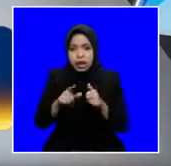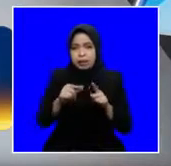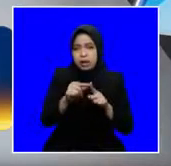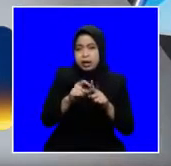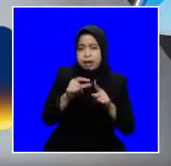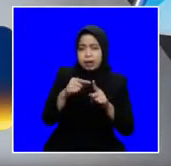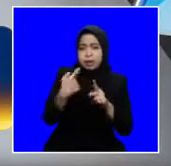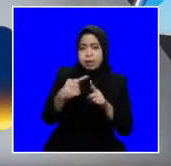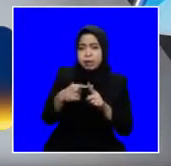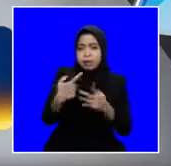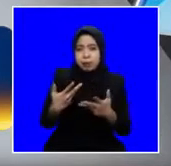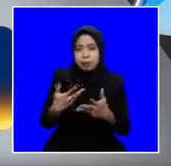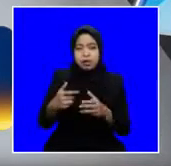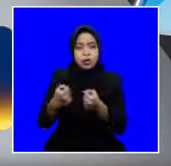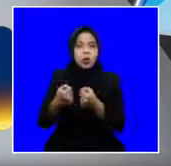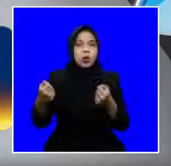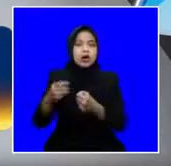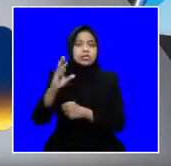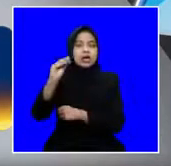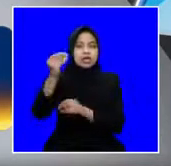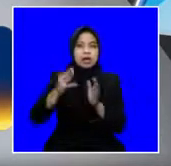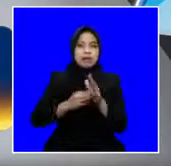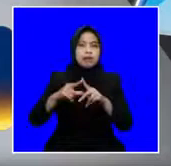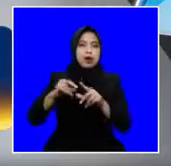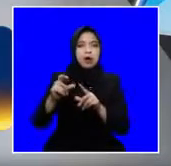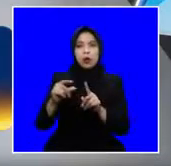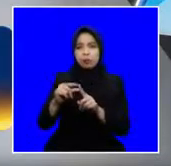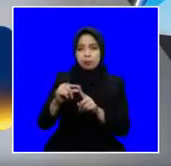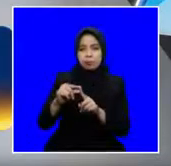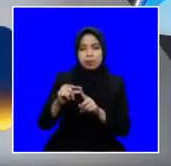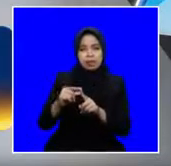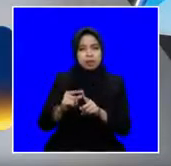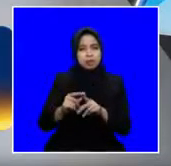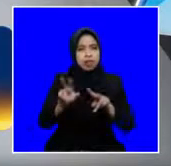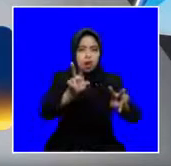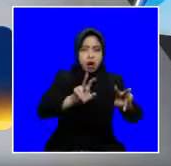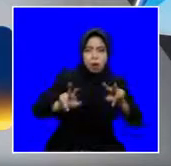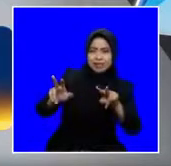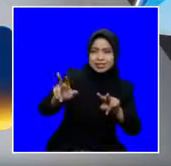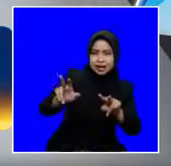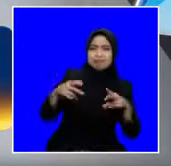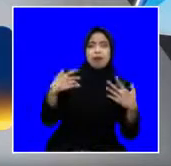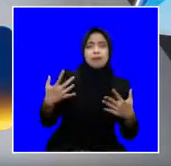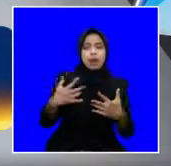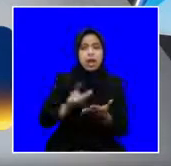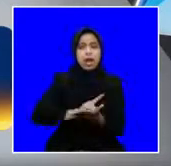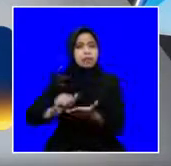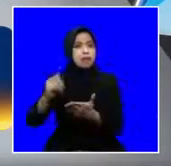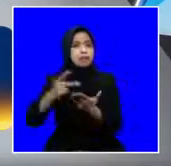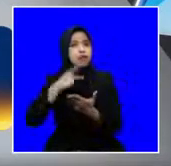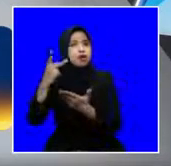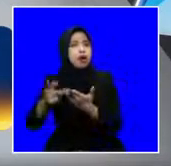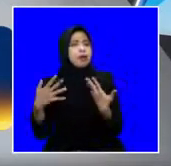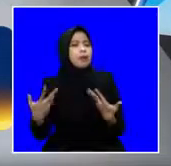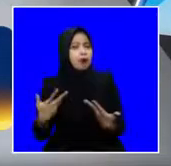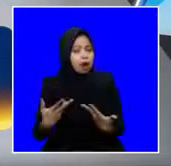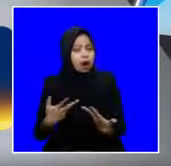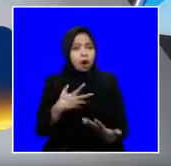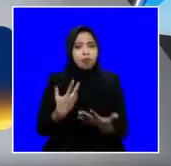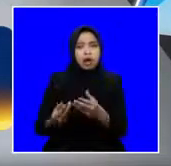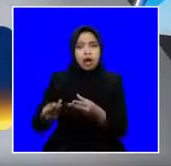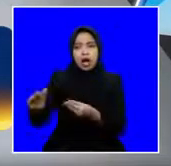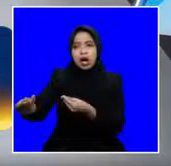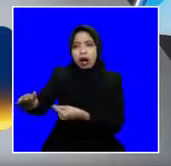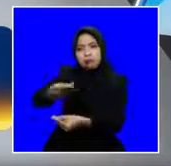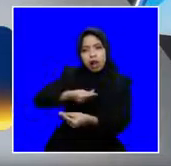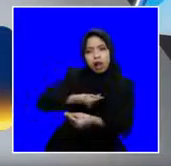ini? Satu lagi ya Pak, dari Koran Jakarta, dari Maruf, terkait pengawasan supaya program berjalan lancar dan tidak sampai ada